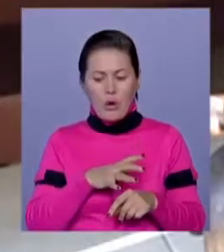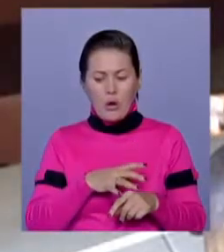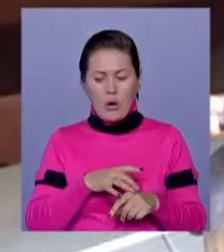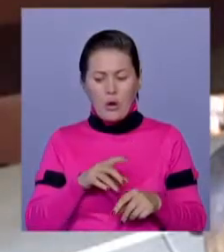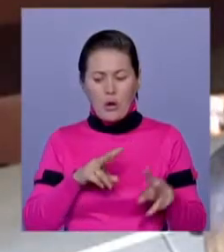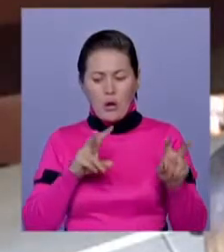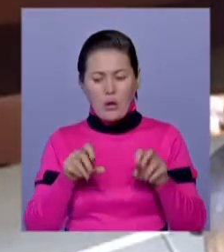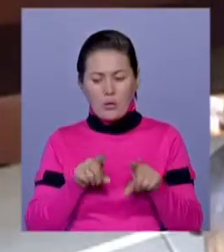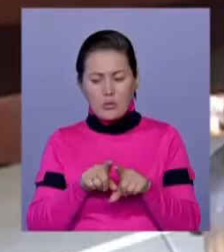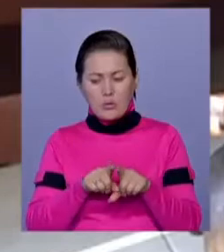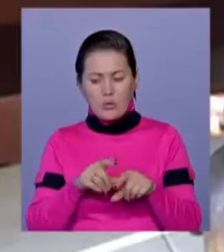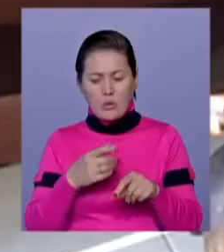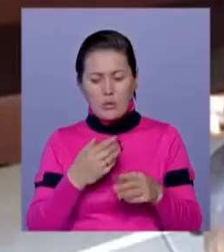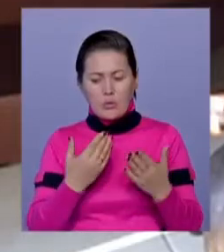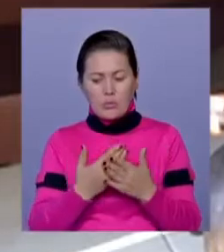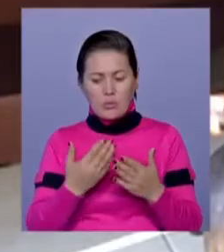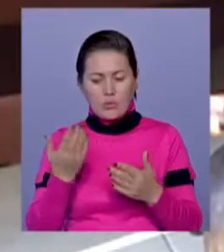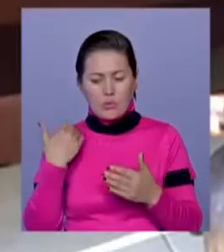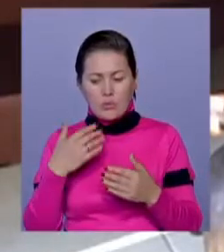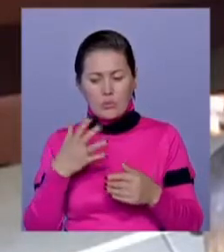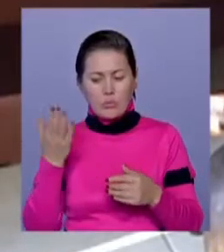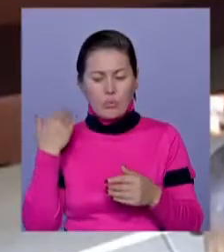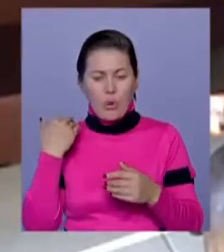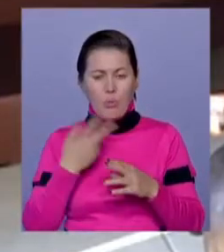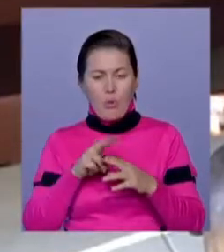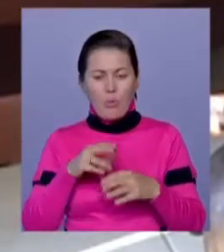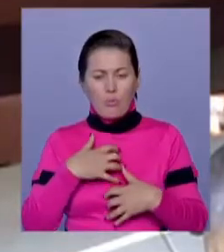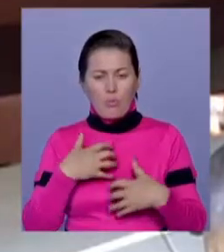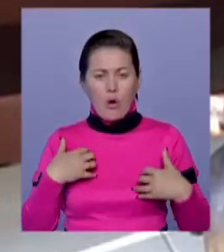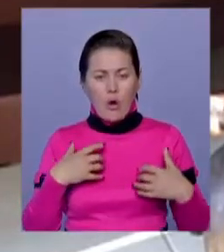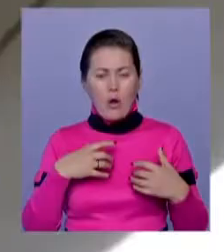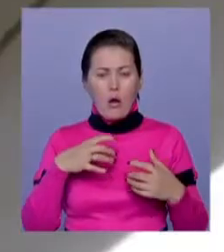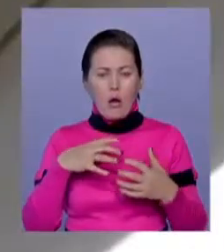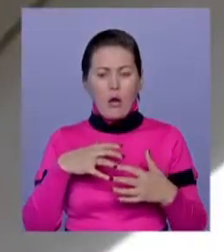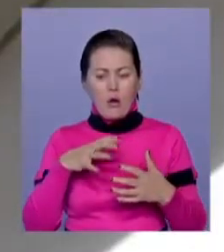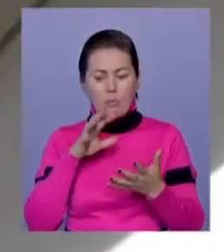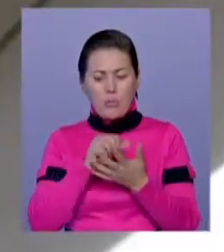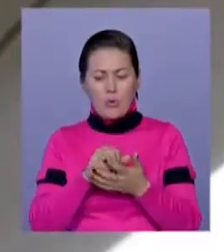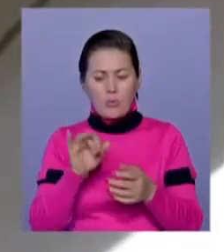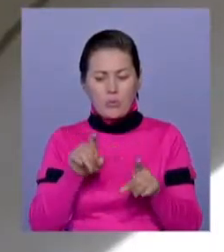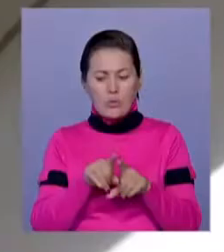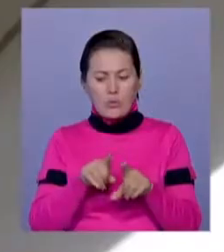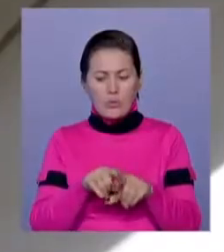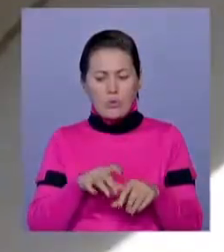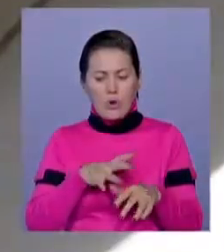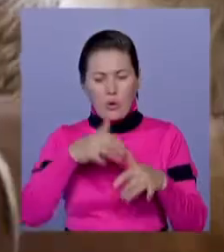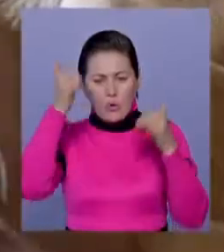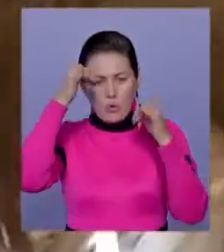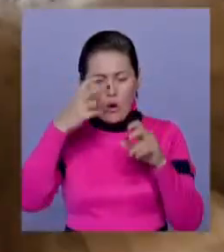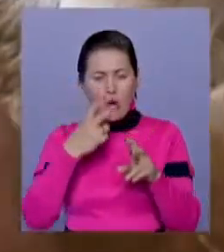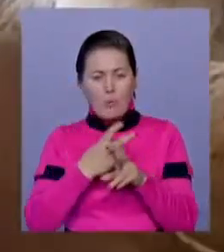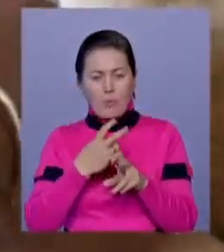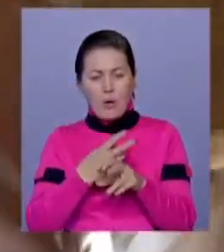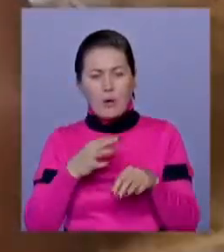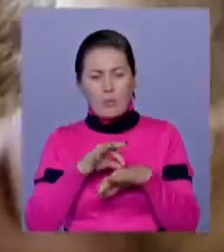аты талқы деп аталады. Мынау ертеден мал шаруашылығымен айналысқан ата-бабамыз сүйегін, мүйізін және де